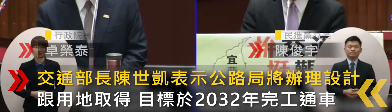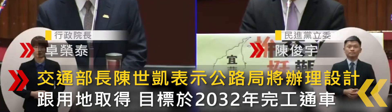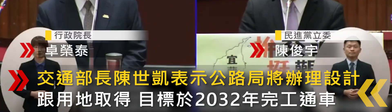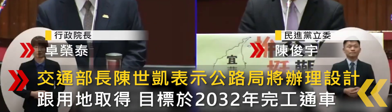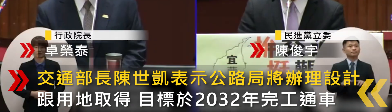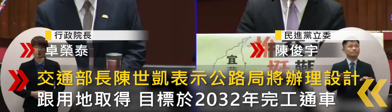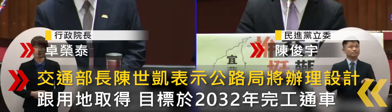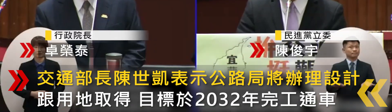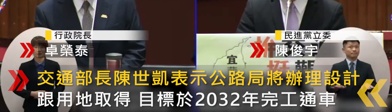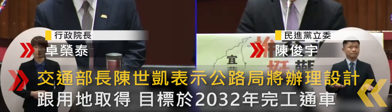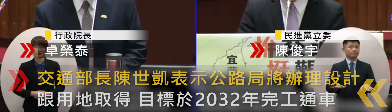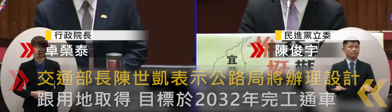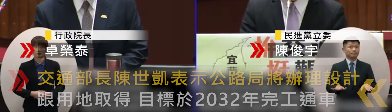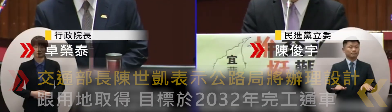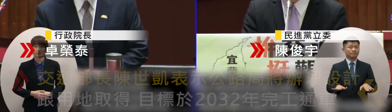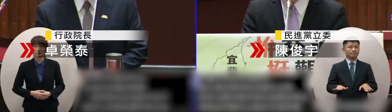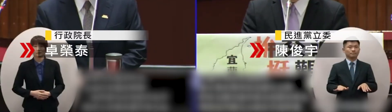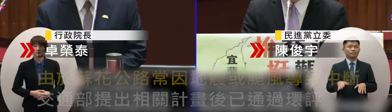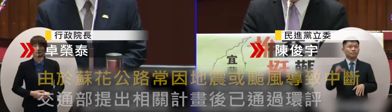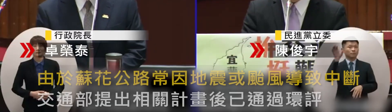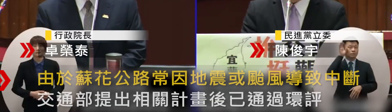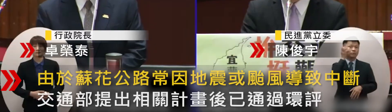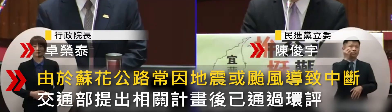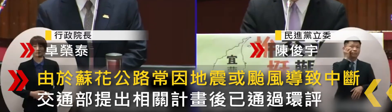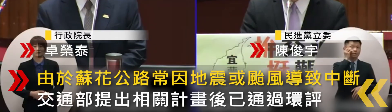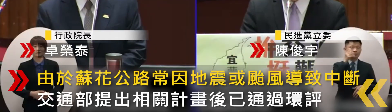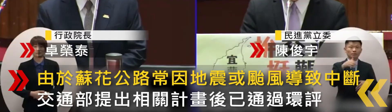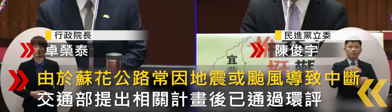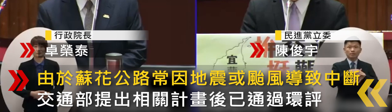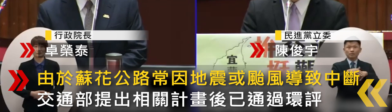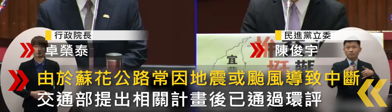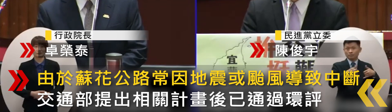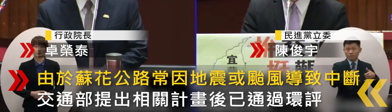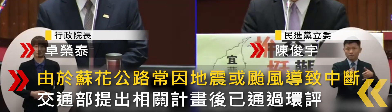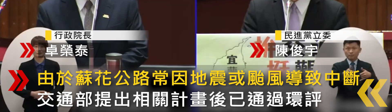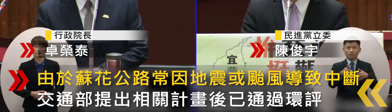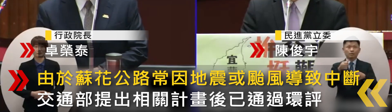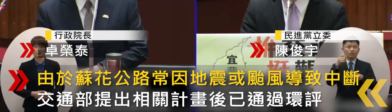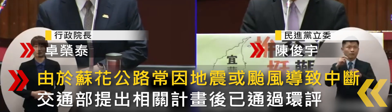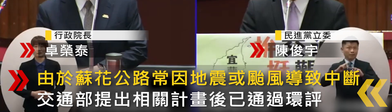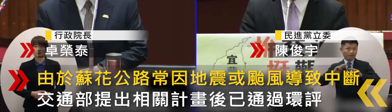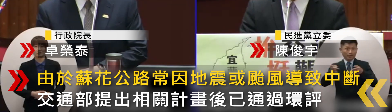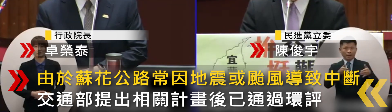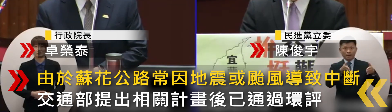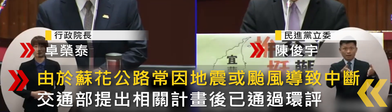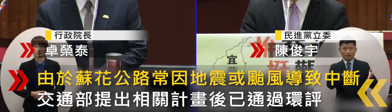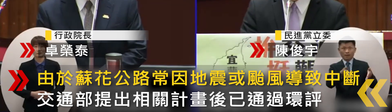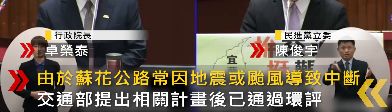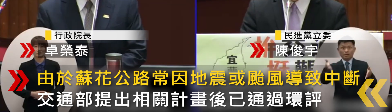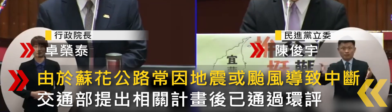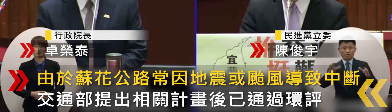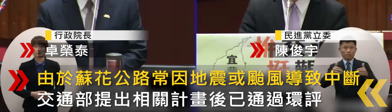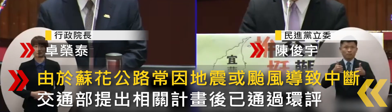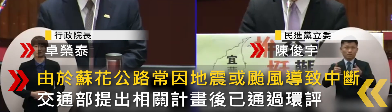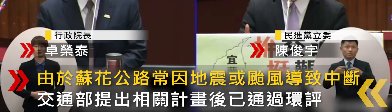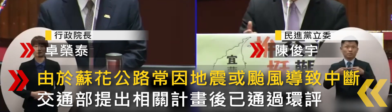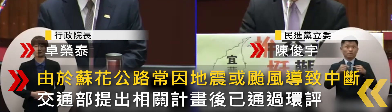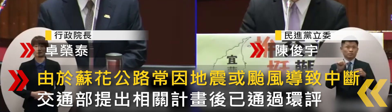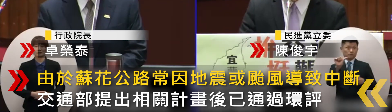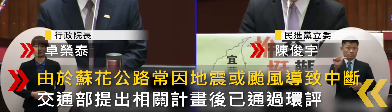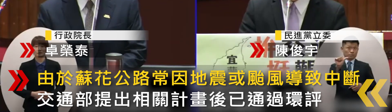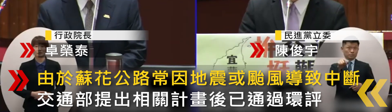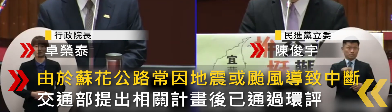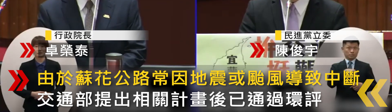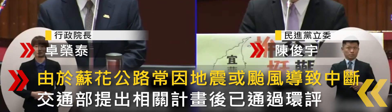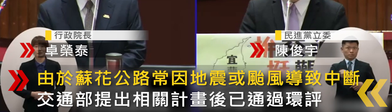目前进行中的这个苏花安跟苏花改延伸到国道五号的部分，我想请教这个部分部长，